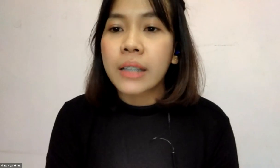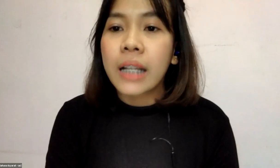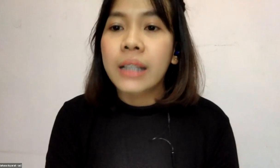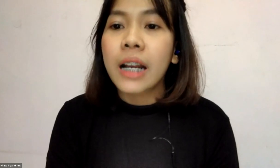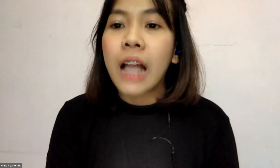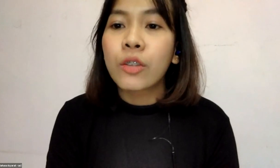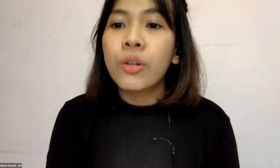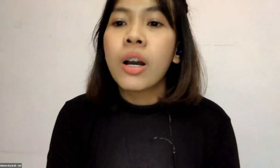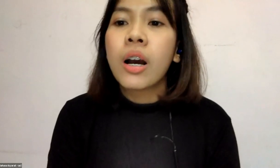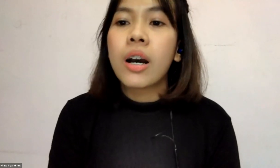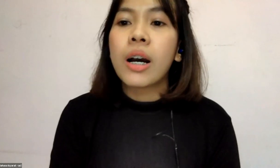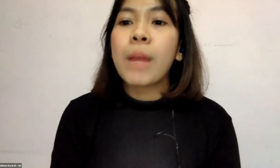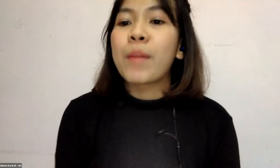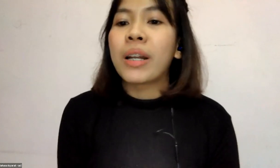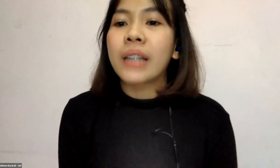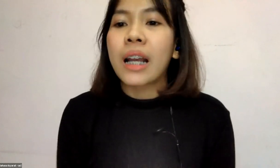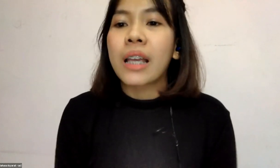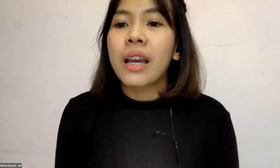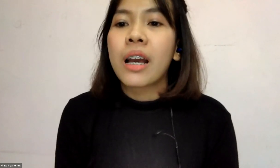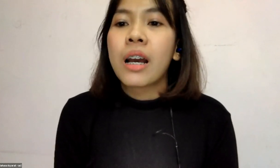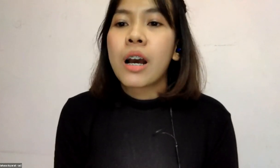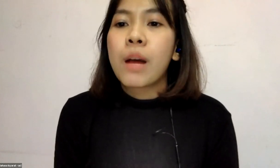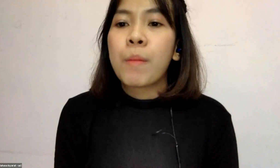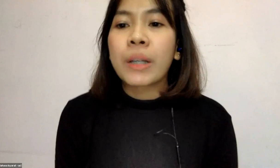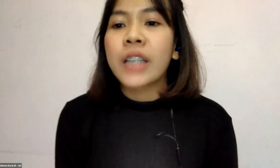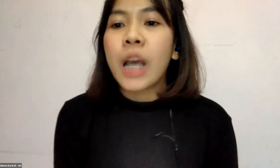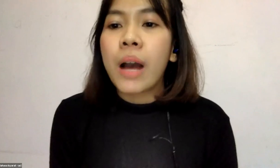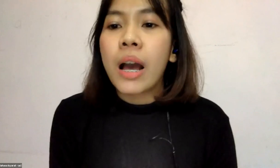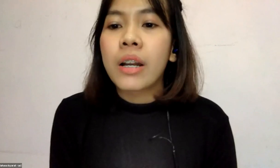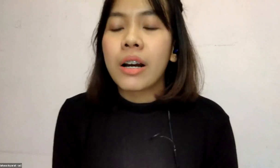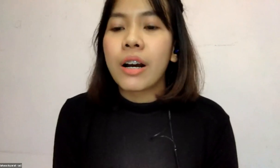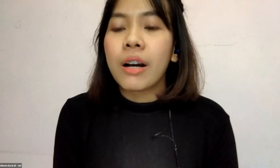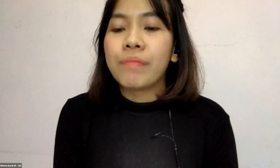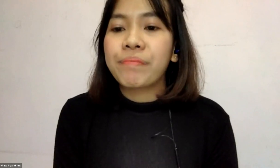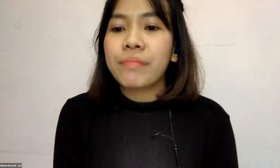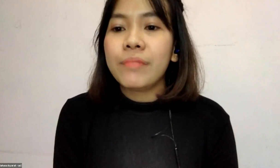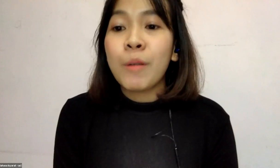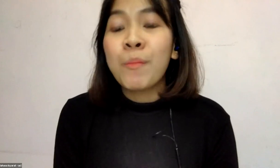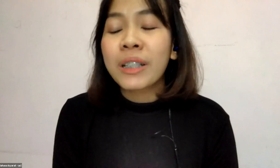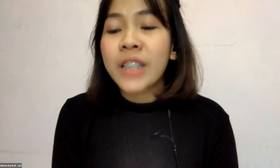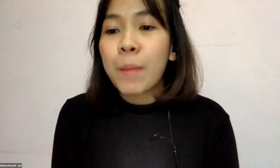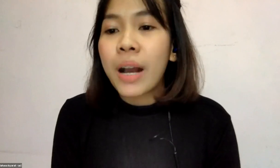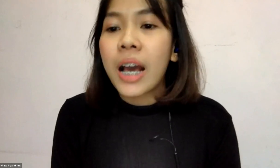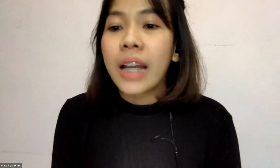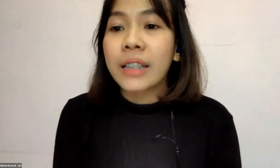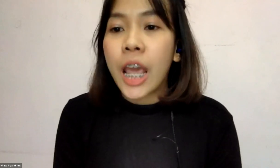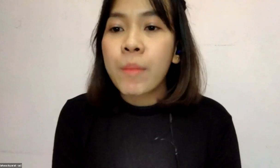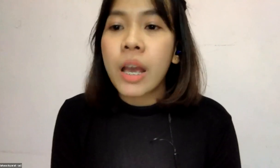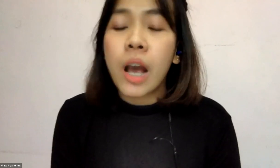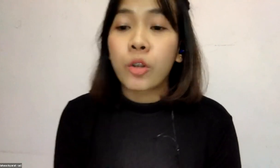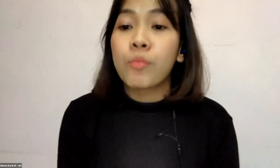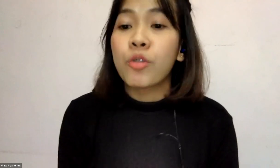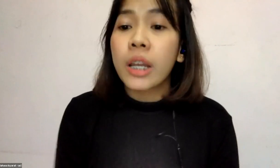bervariasi sekali tergantung Bagaimana caranya mempersiapkan A4 siapkan